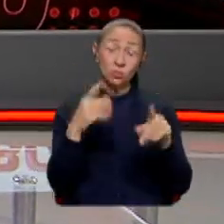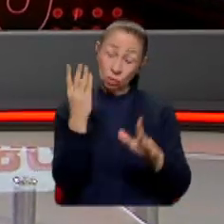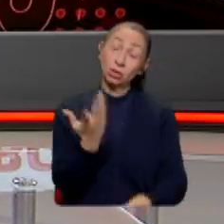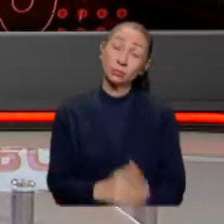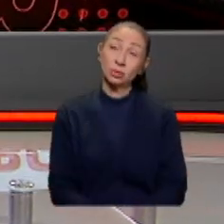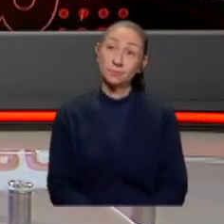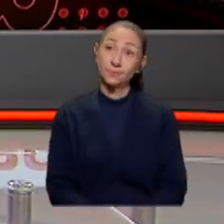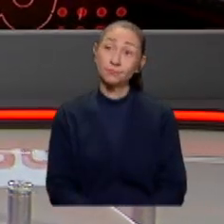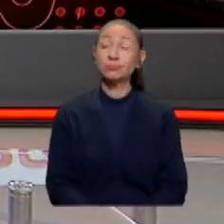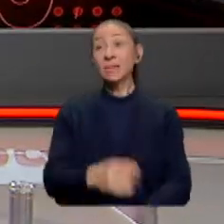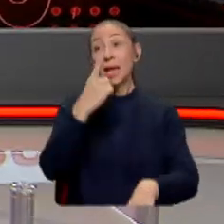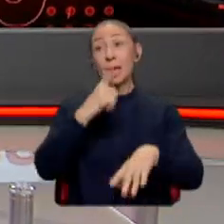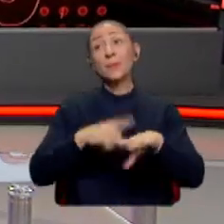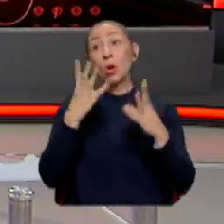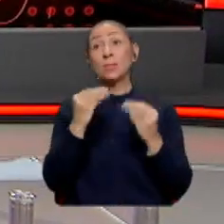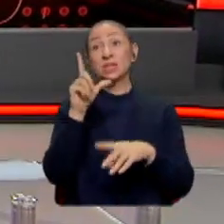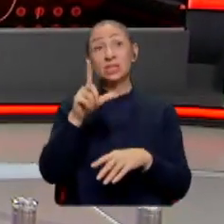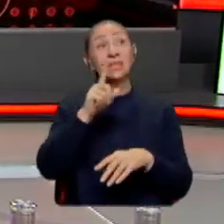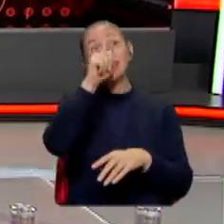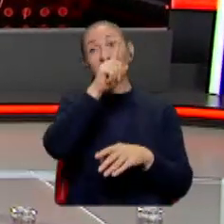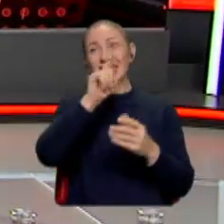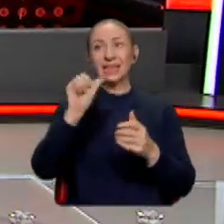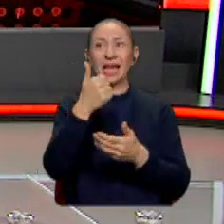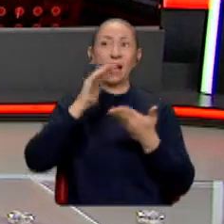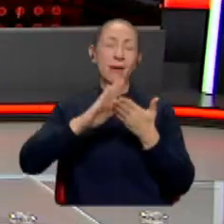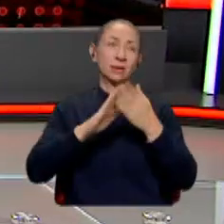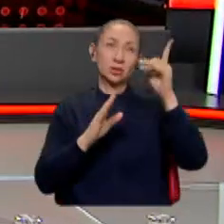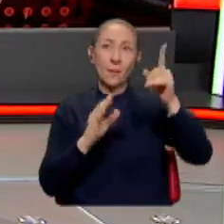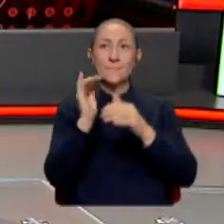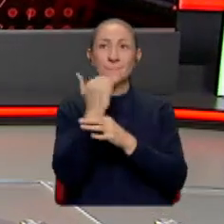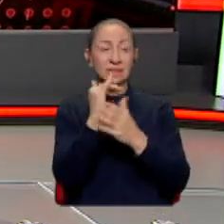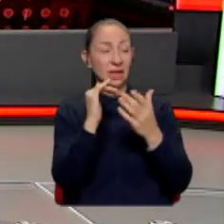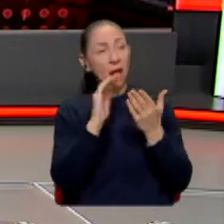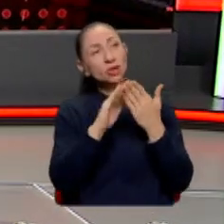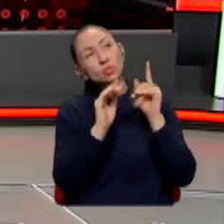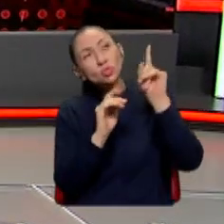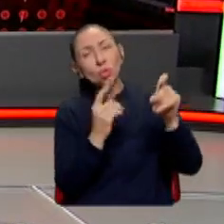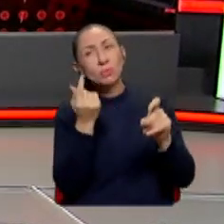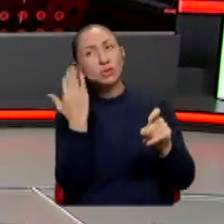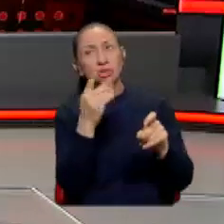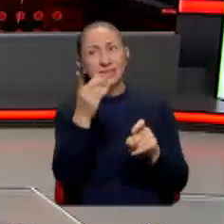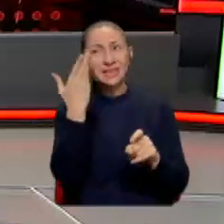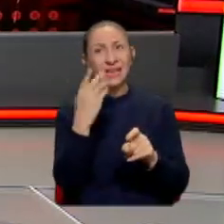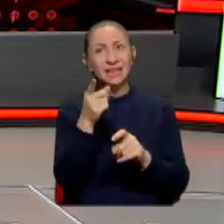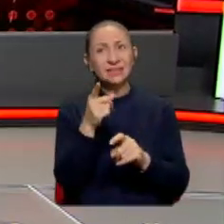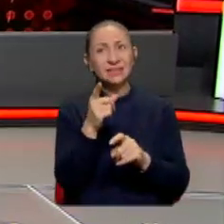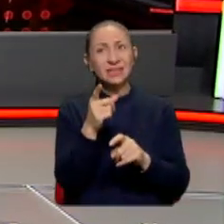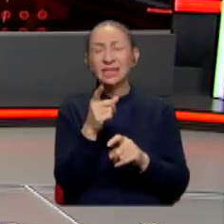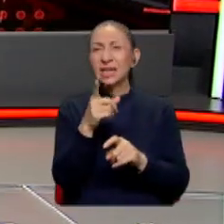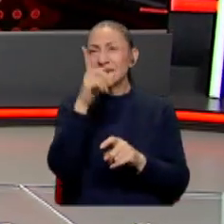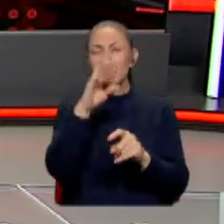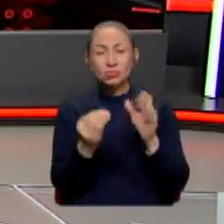mış emin olmak için'deki değerli arkadaşlarıma meslektaşlarıma sordum biraz önce haberi Siz izlerken